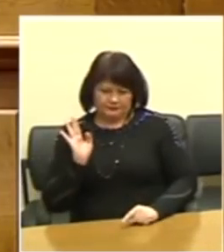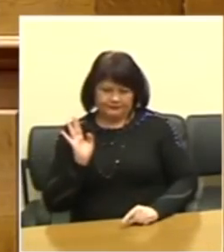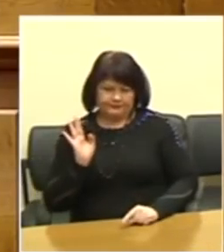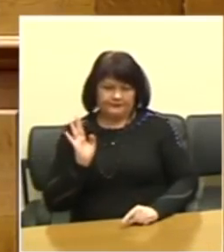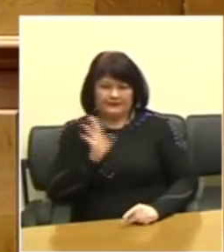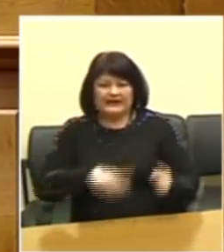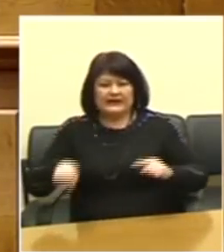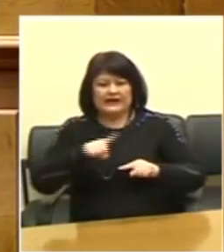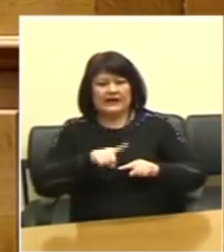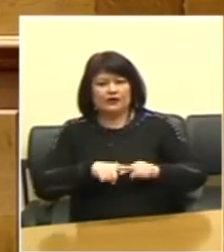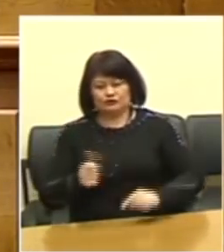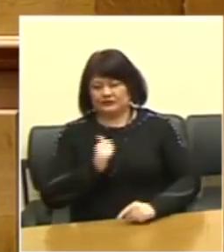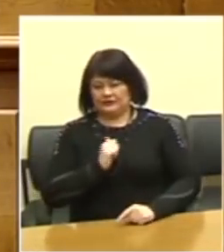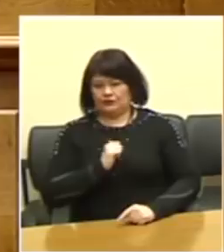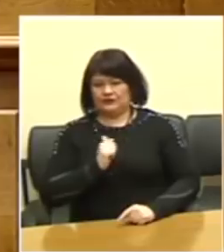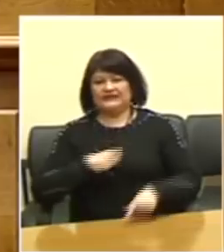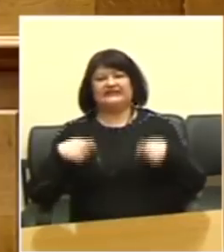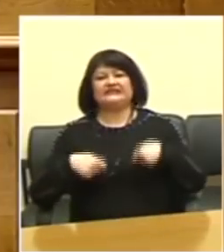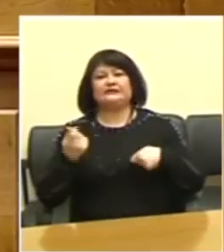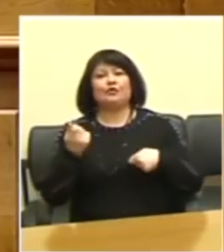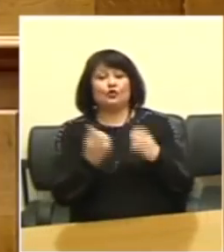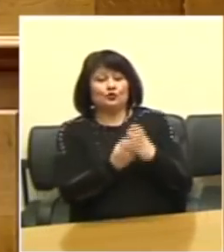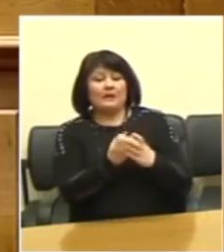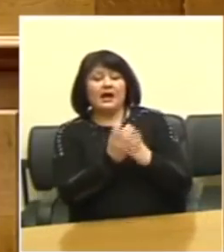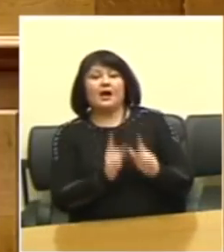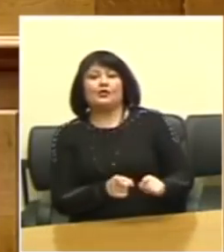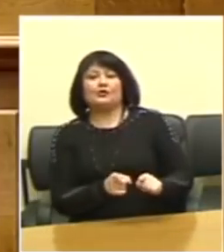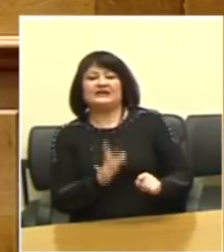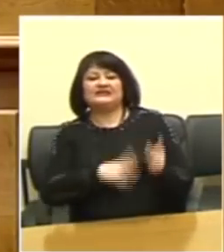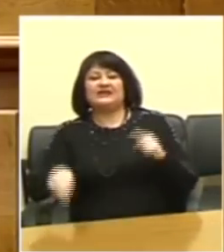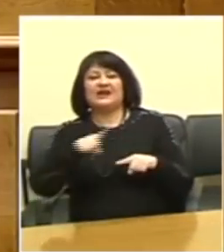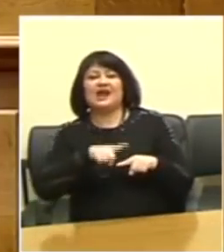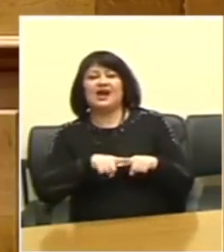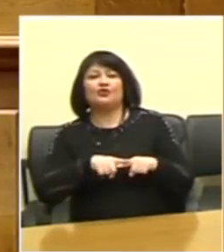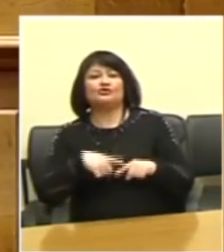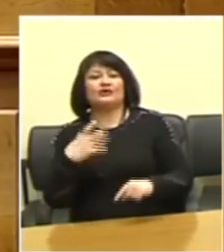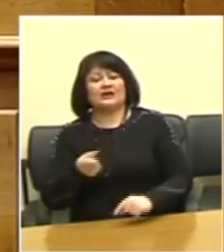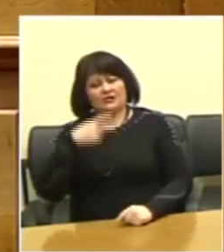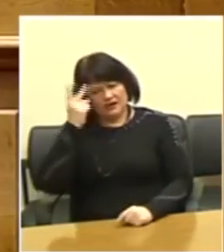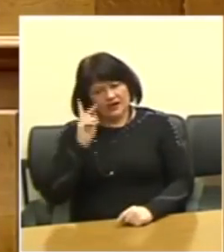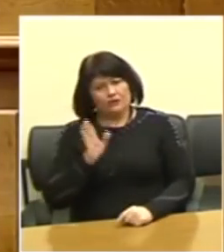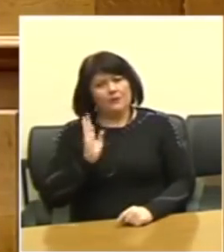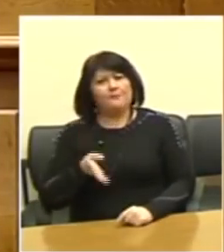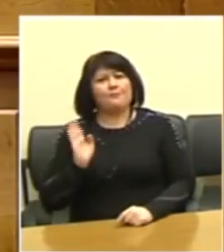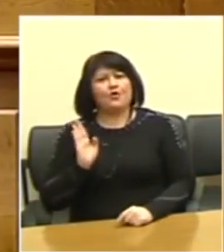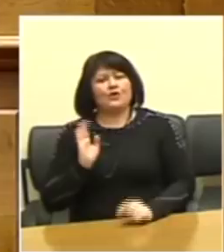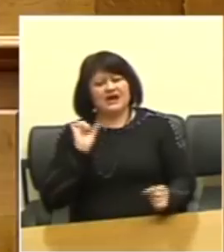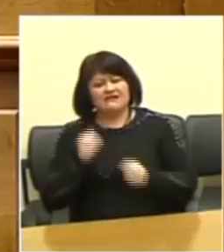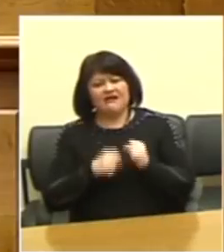ίδιος την ιδιοκτησία του πλούτου που παράγει. Ο λαός έχει το δικαίωμα να